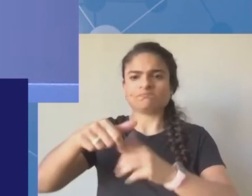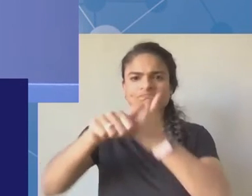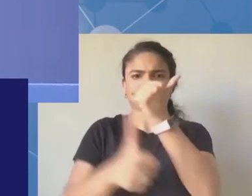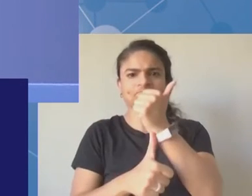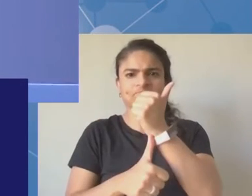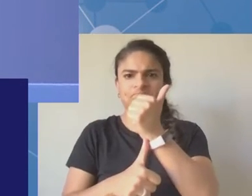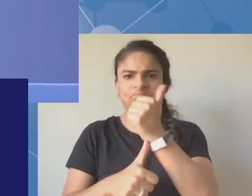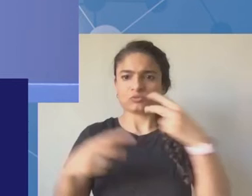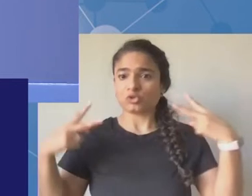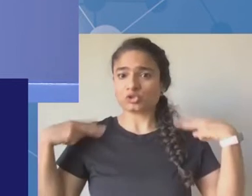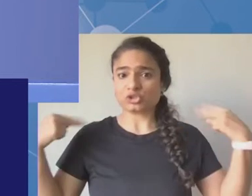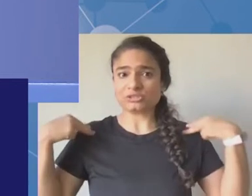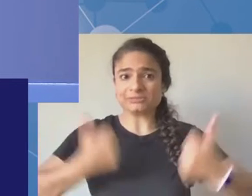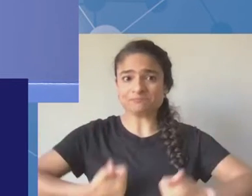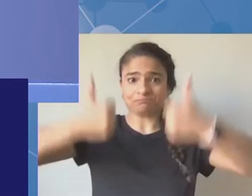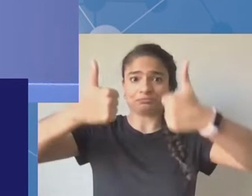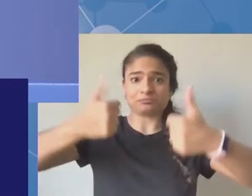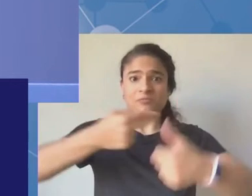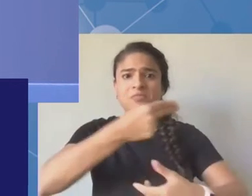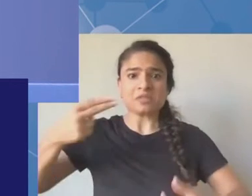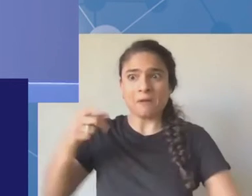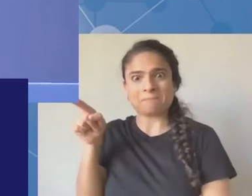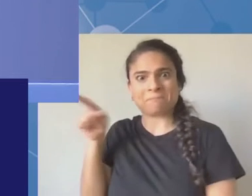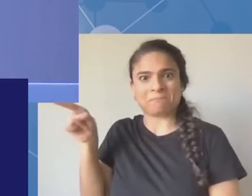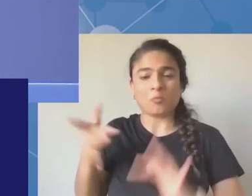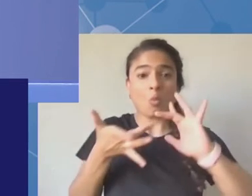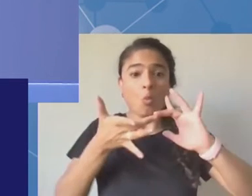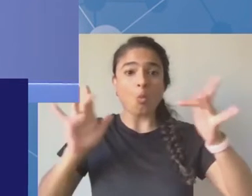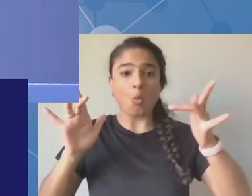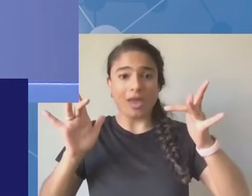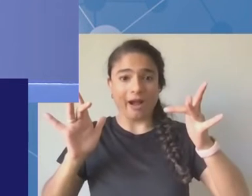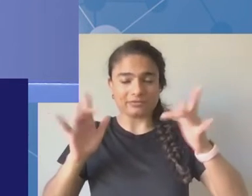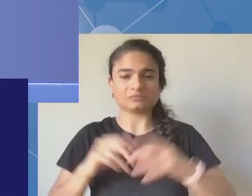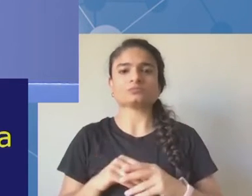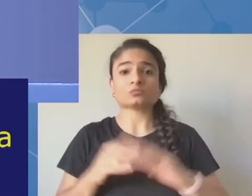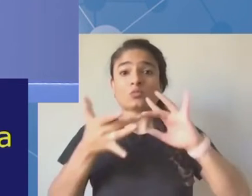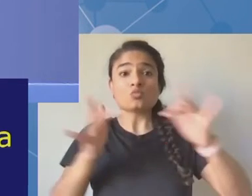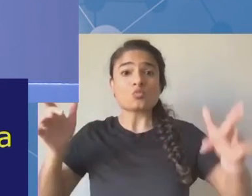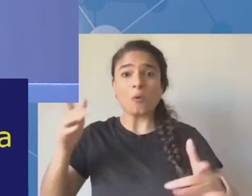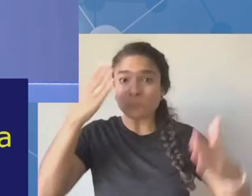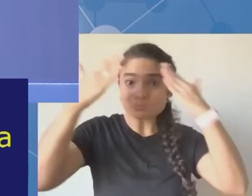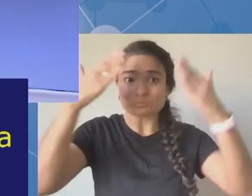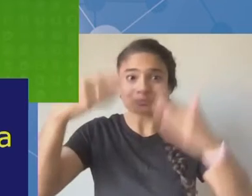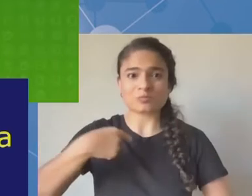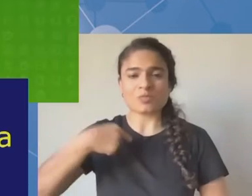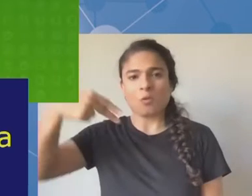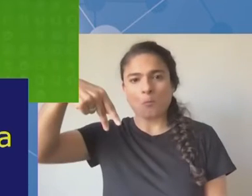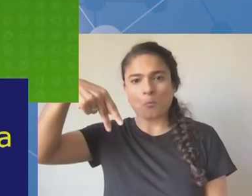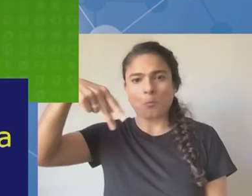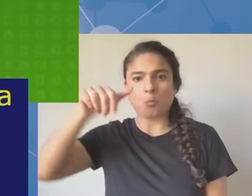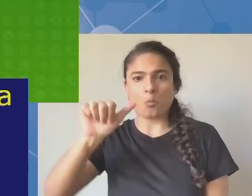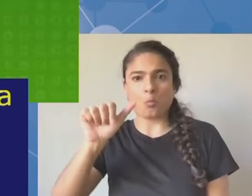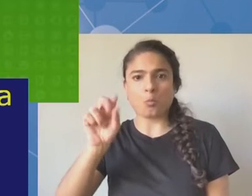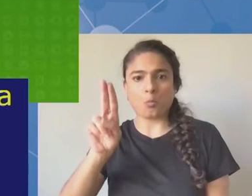нами также господин Пол Митчель, председатель многосторонней консультативной группы